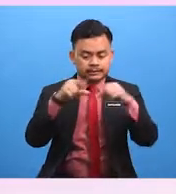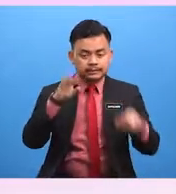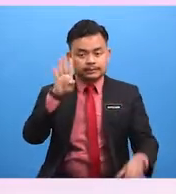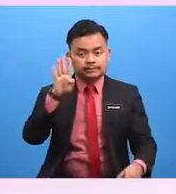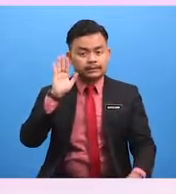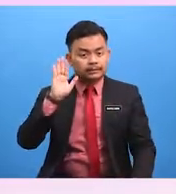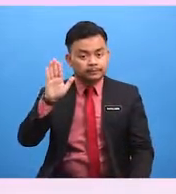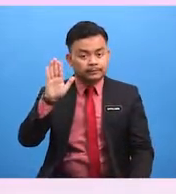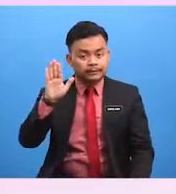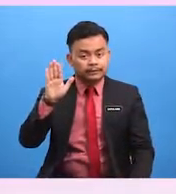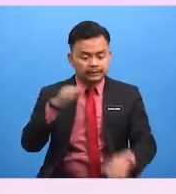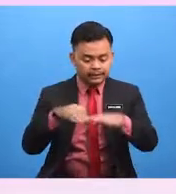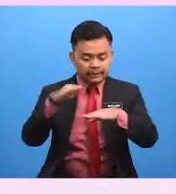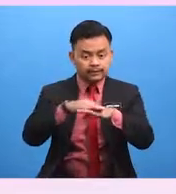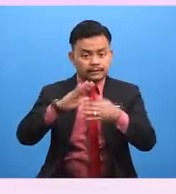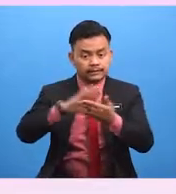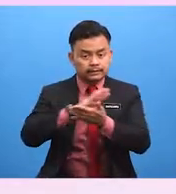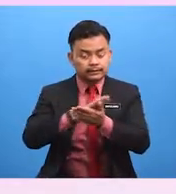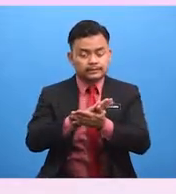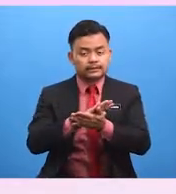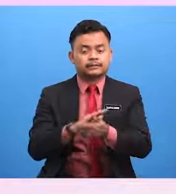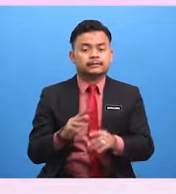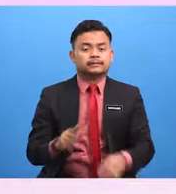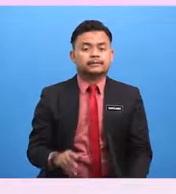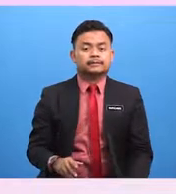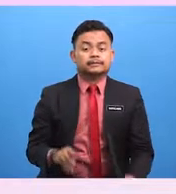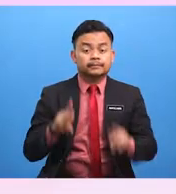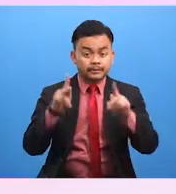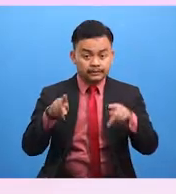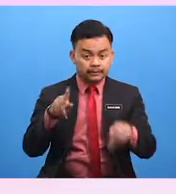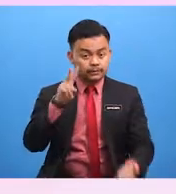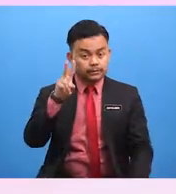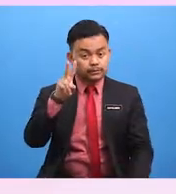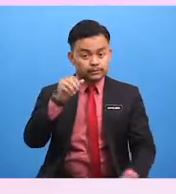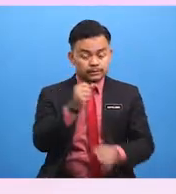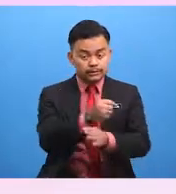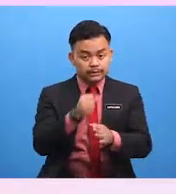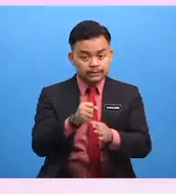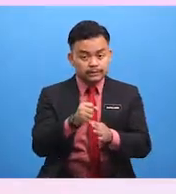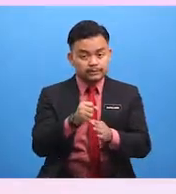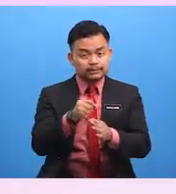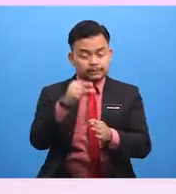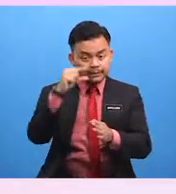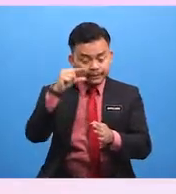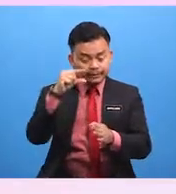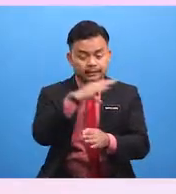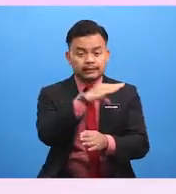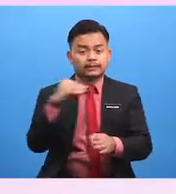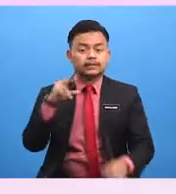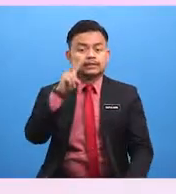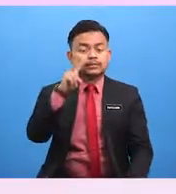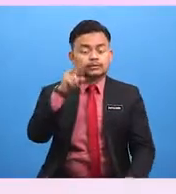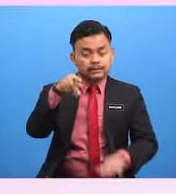kertas. Pastikan dua sisi lebih pendek dan dua sisi lebih panjang.